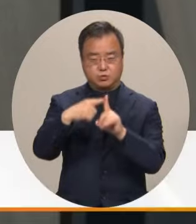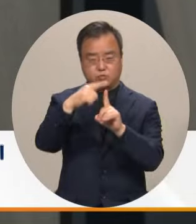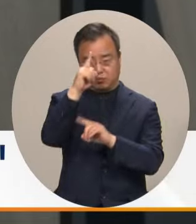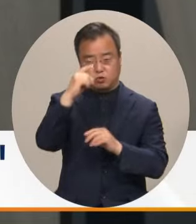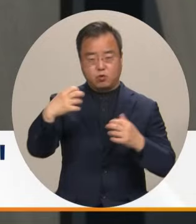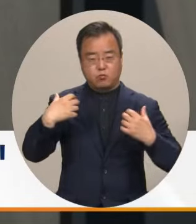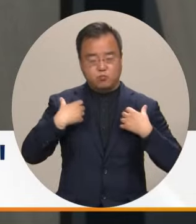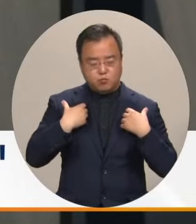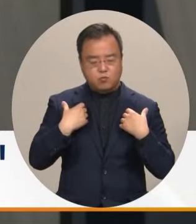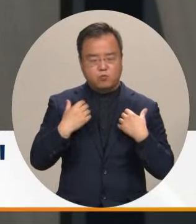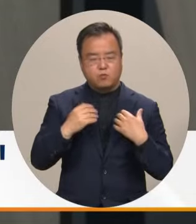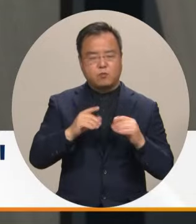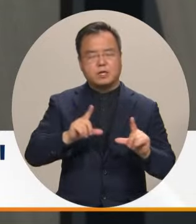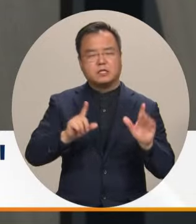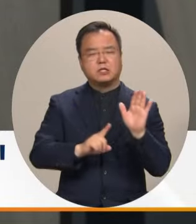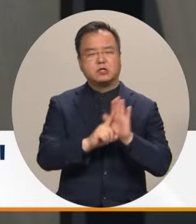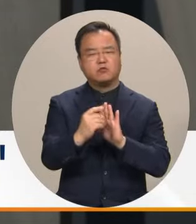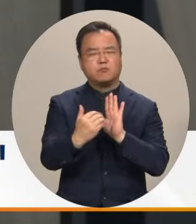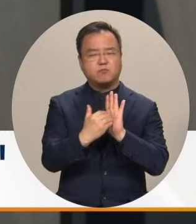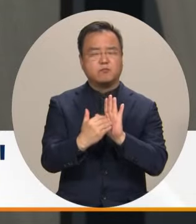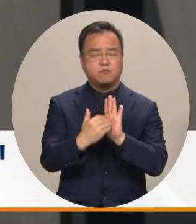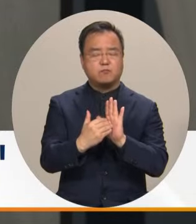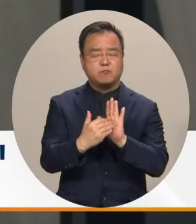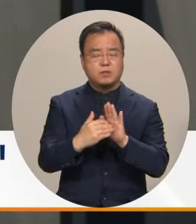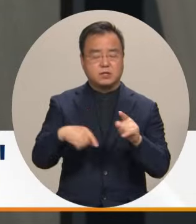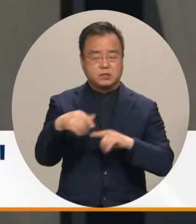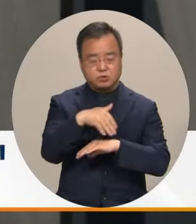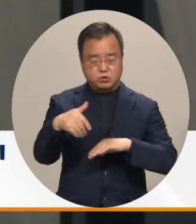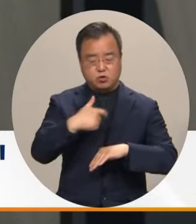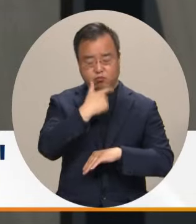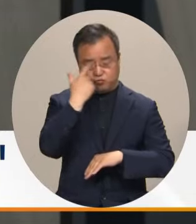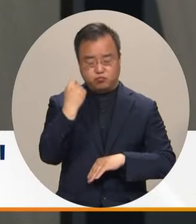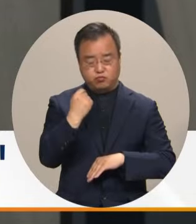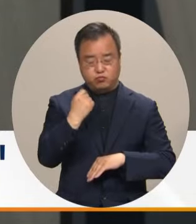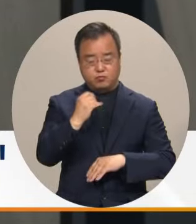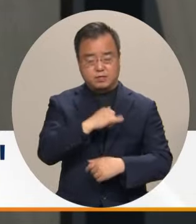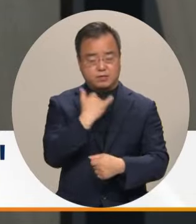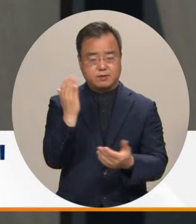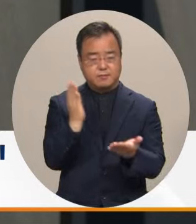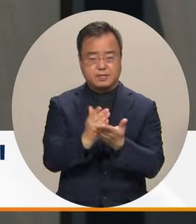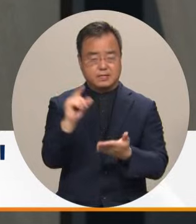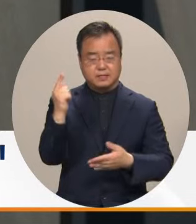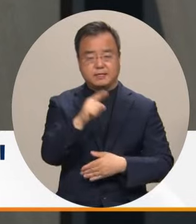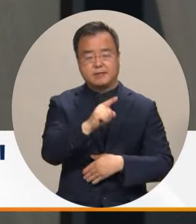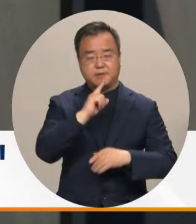정부의 미흡한기후변화대응이인권을침해한다고판결했습니다 .사실전세계가